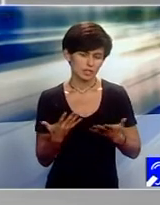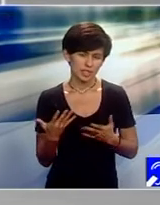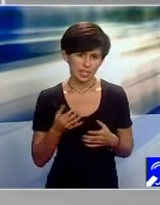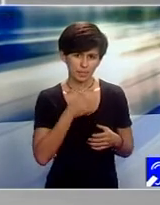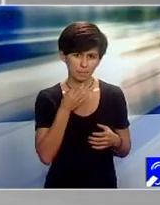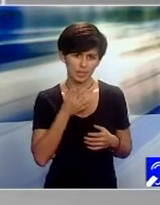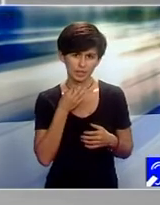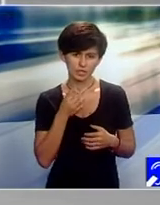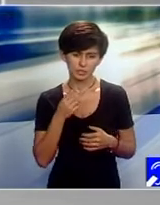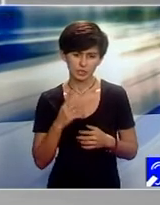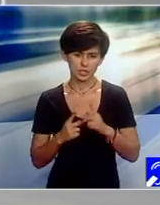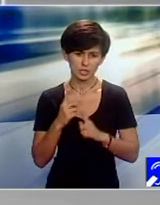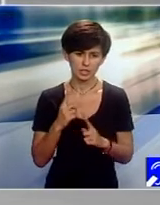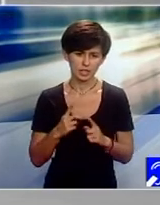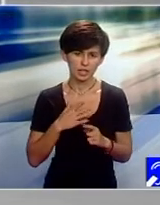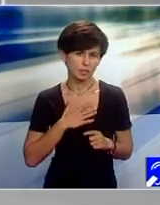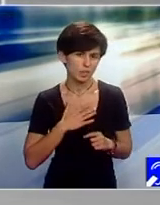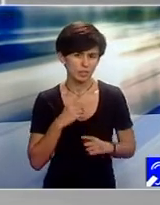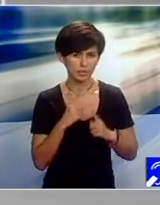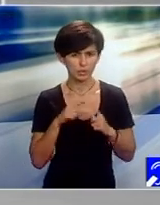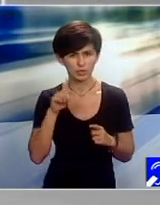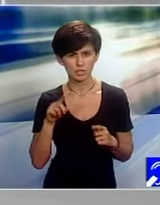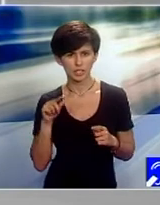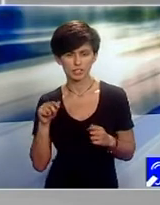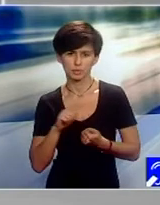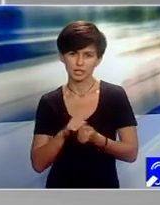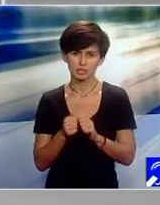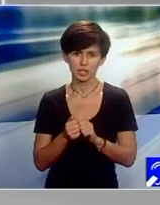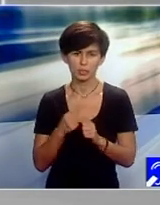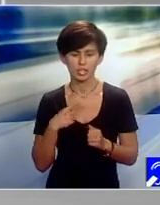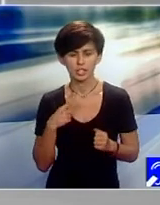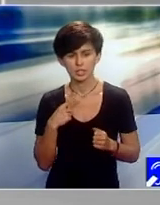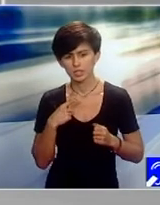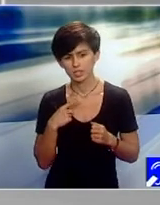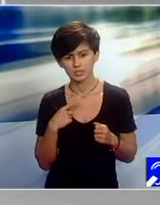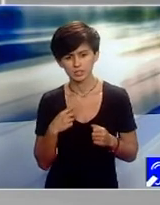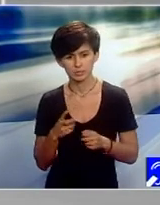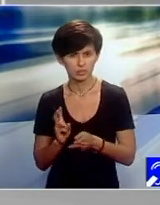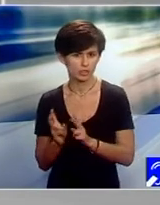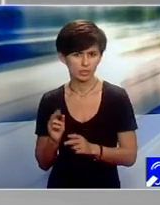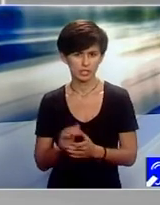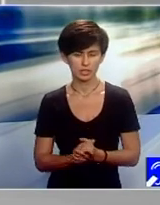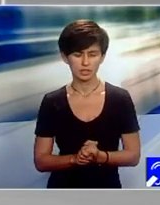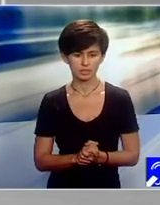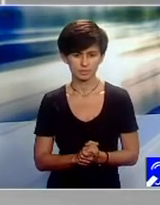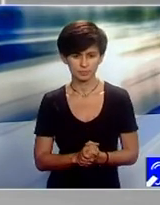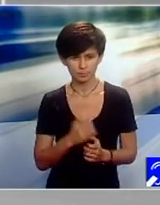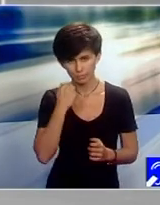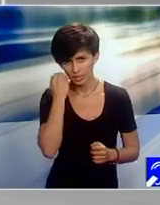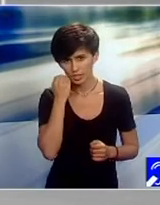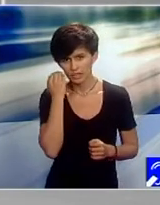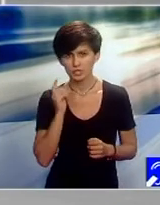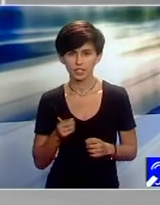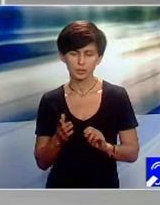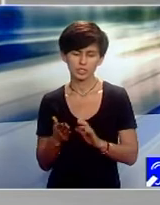punem anumite semne de întrebare sau suntem în parametri normali. Când ar trebui să începem aceste